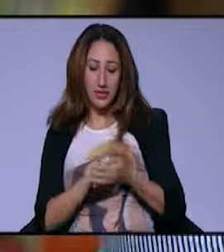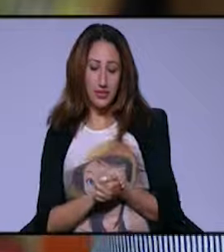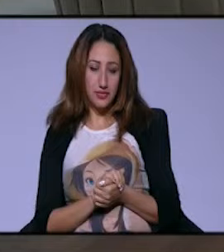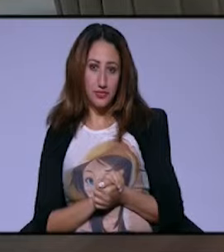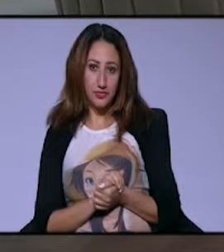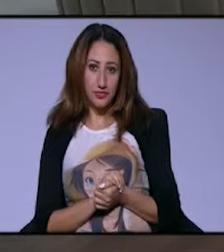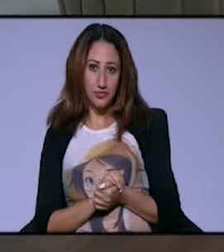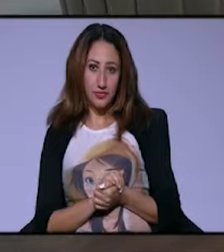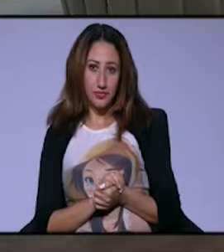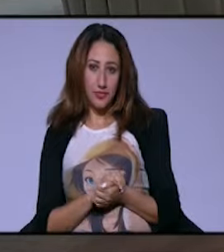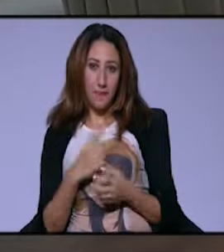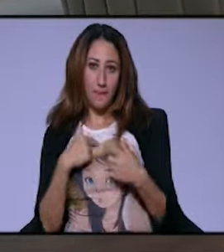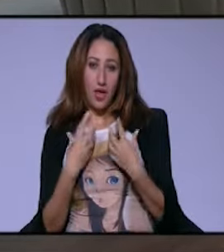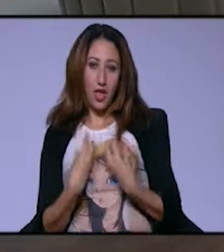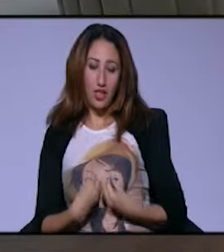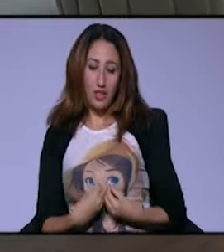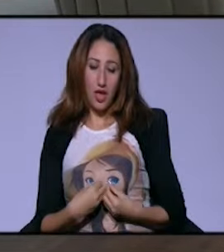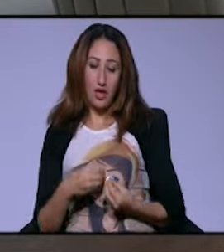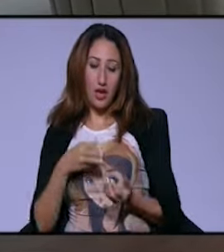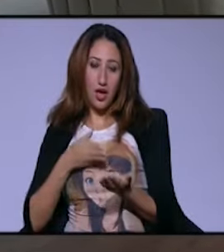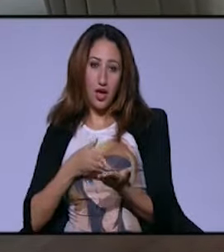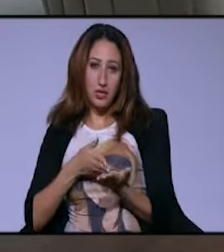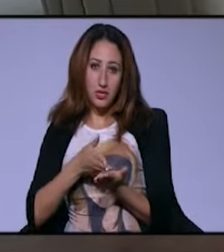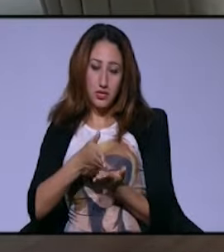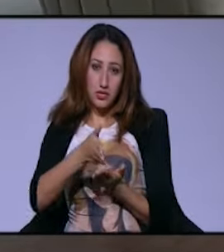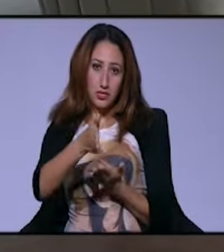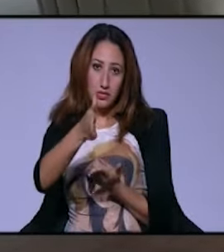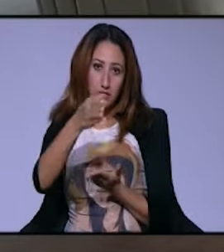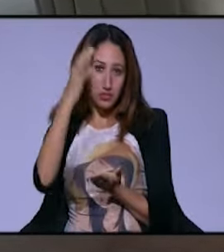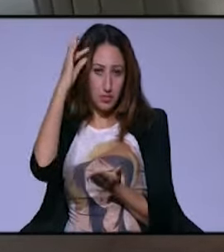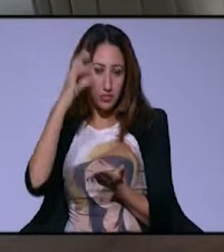نستعين، اهدنا الصراط